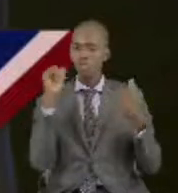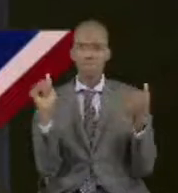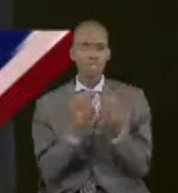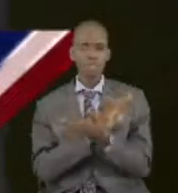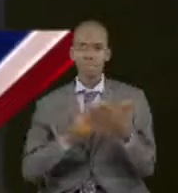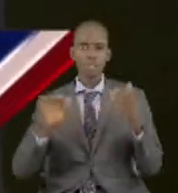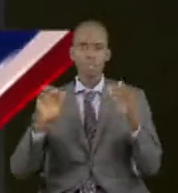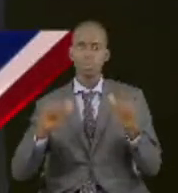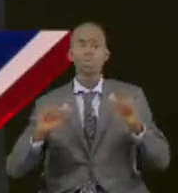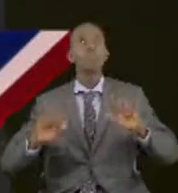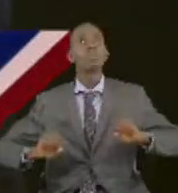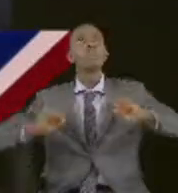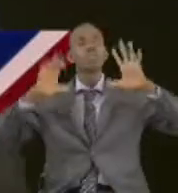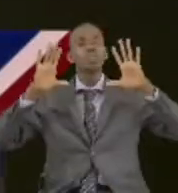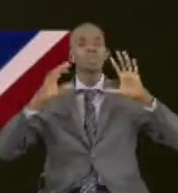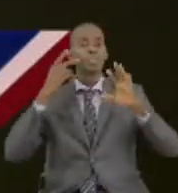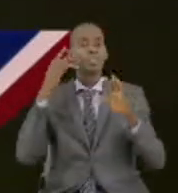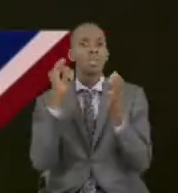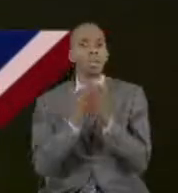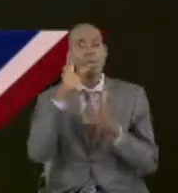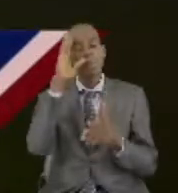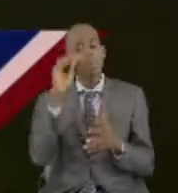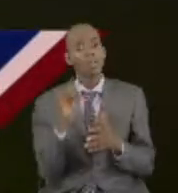une consécration de cœur,